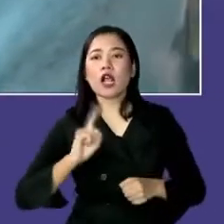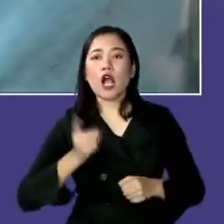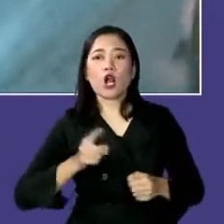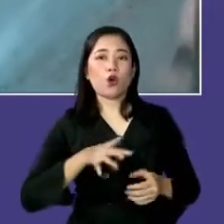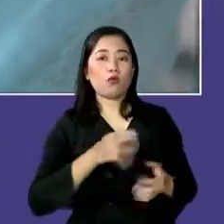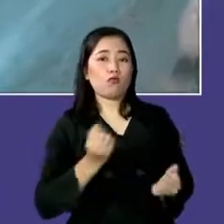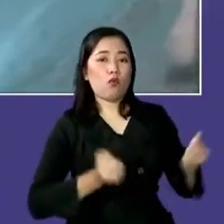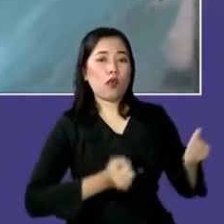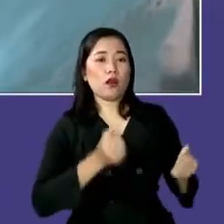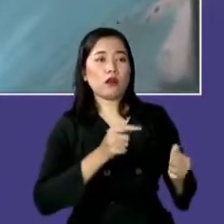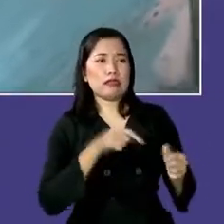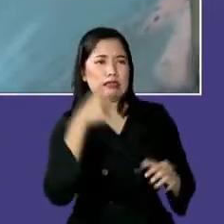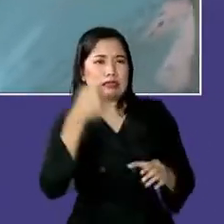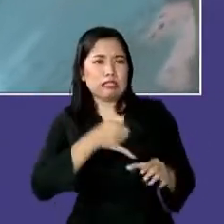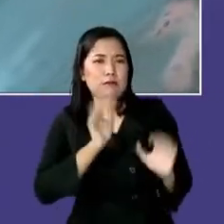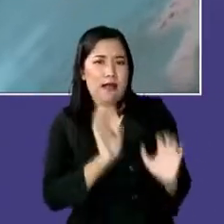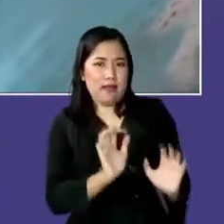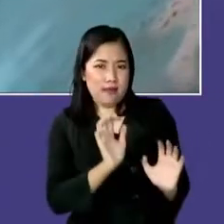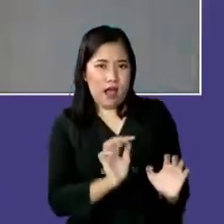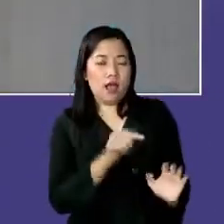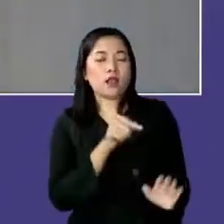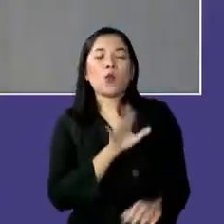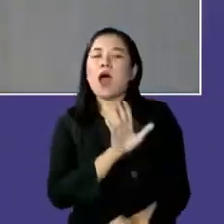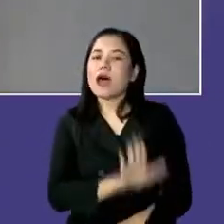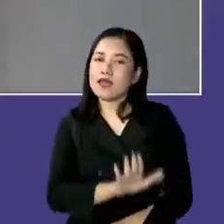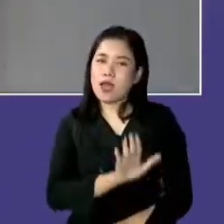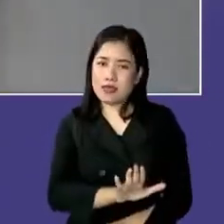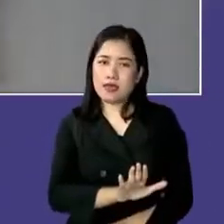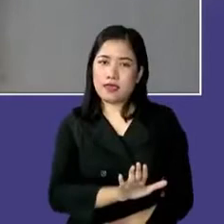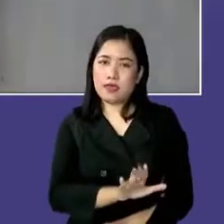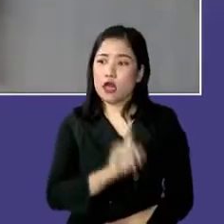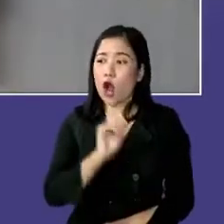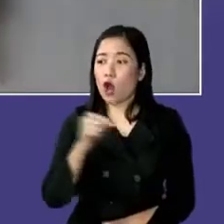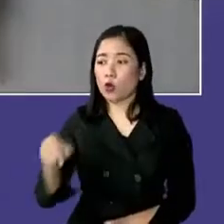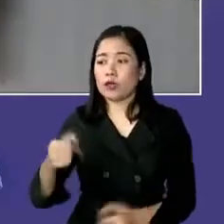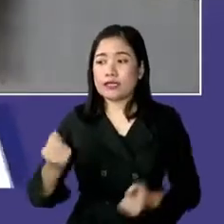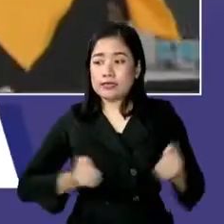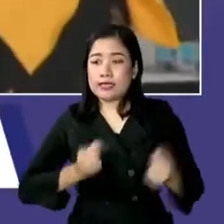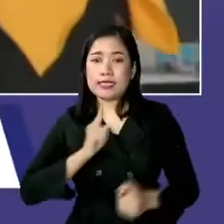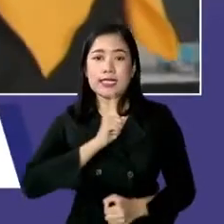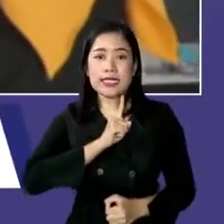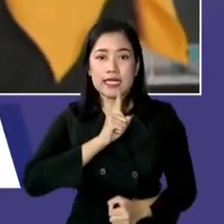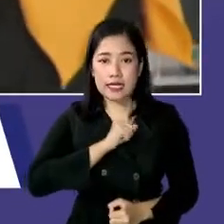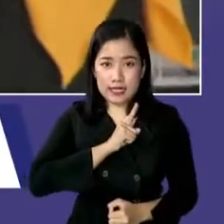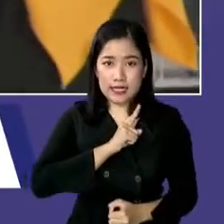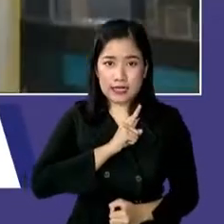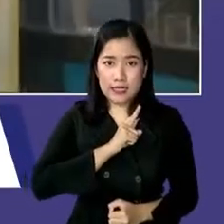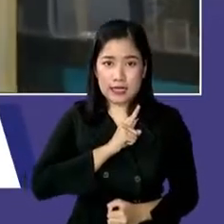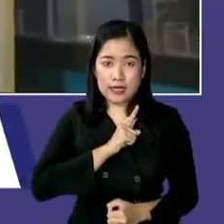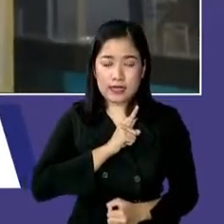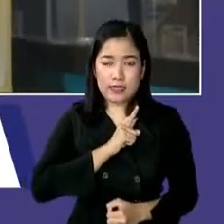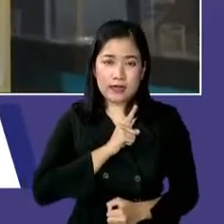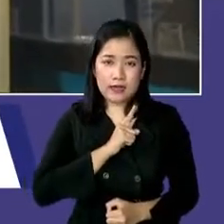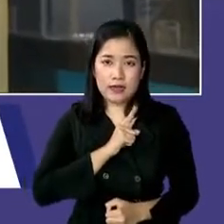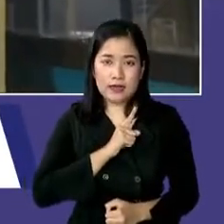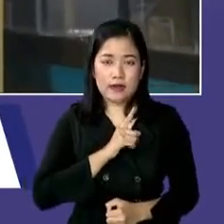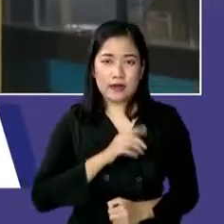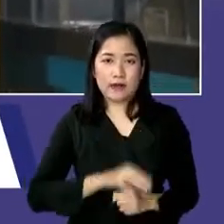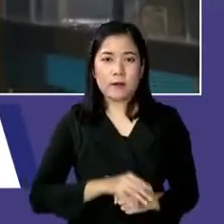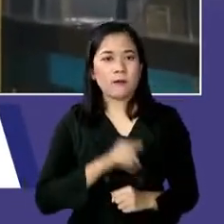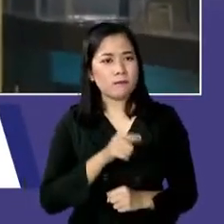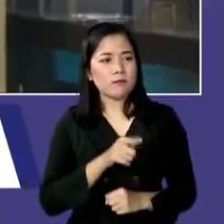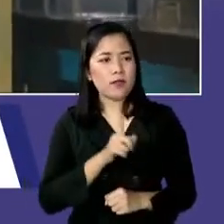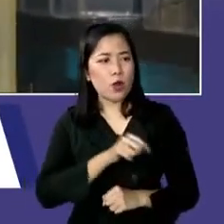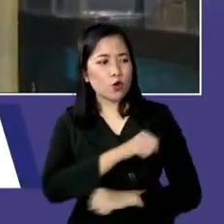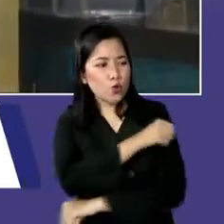beramai-ramai kita harus hati-hati tapi kalau dia kendaraannya sendiri dia lebih tentunya untuk